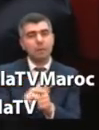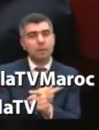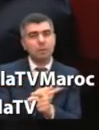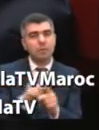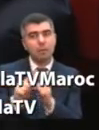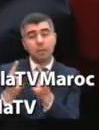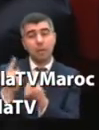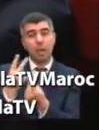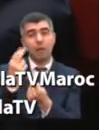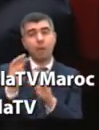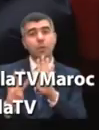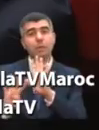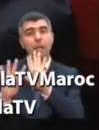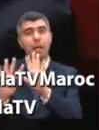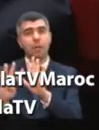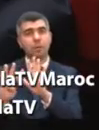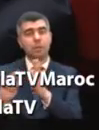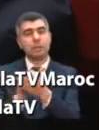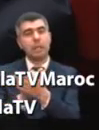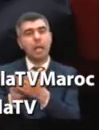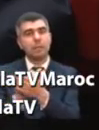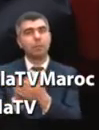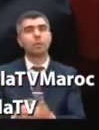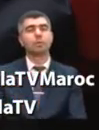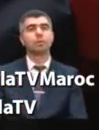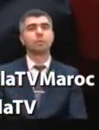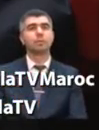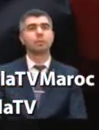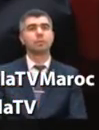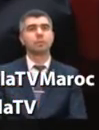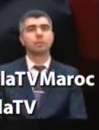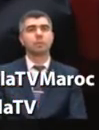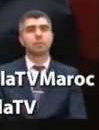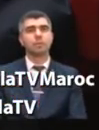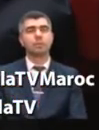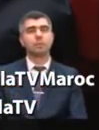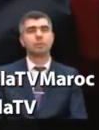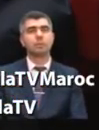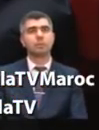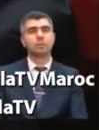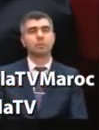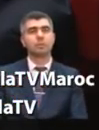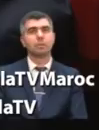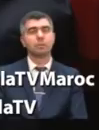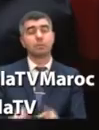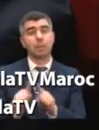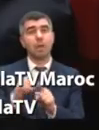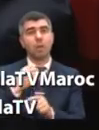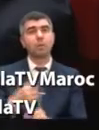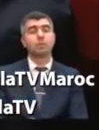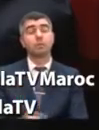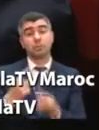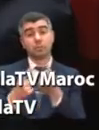في نهاية 2019، وإن شاء الله احنا عازمين باش نوصلوا لها، ثم إمكانيات، ثم كذلك شراء خدمات.